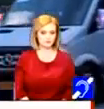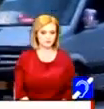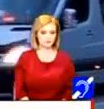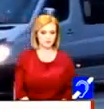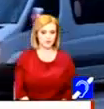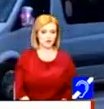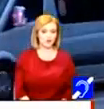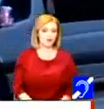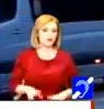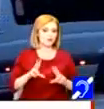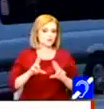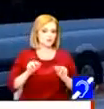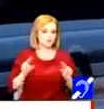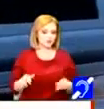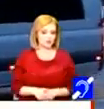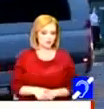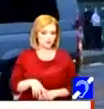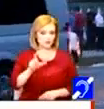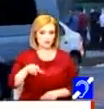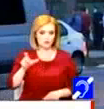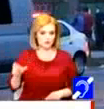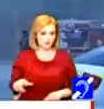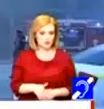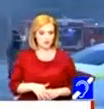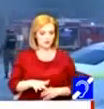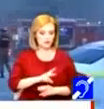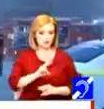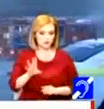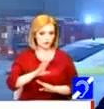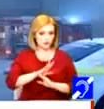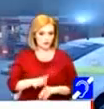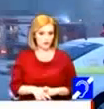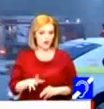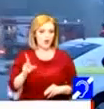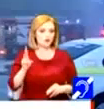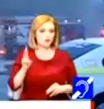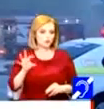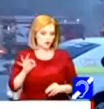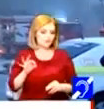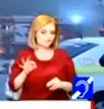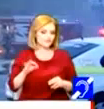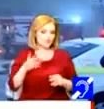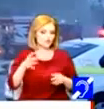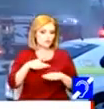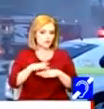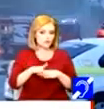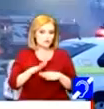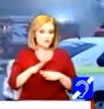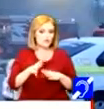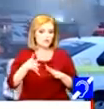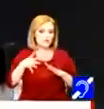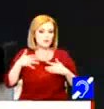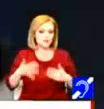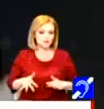Din fericire, focul nu a făcut victime. Valoarea pagubelor materiale provocate de incendiu, dar și cauzele izbucnirii acestuia urmează să fie stabilite în